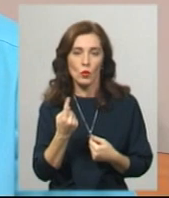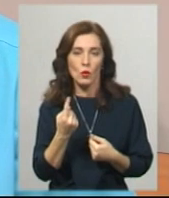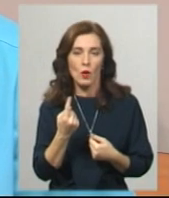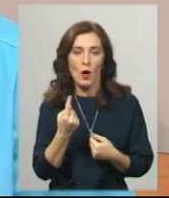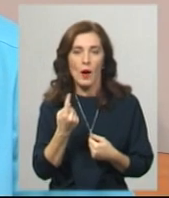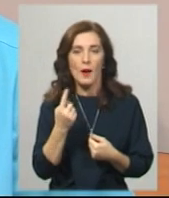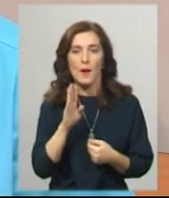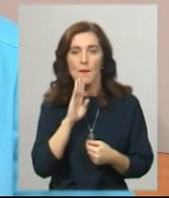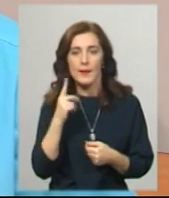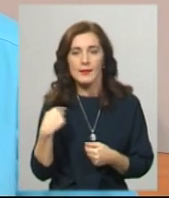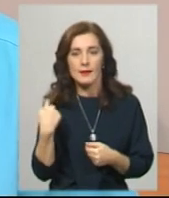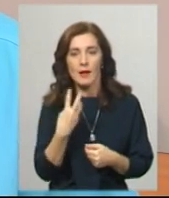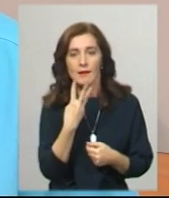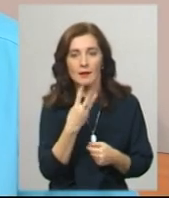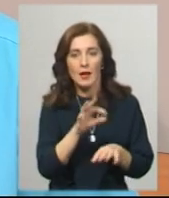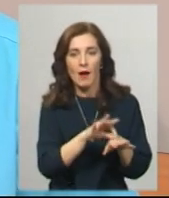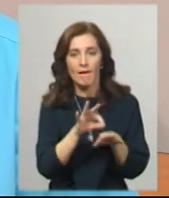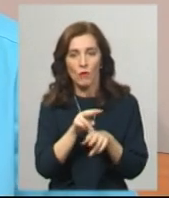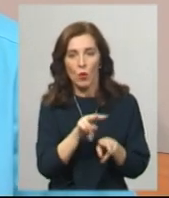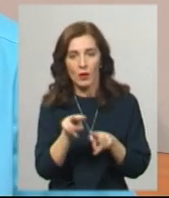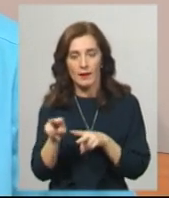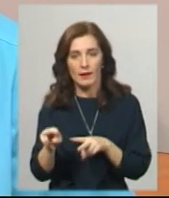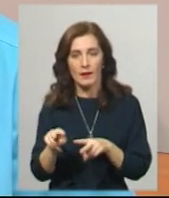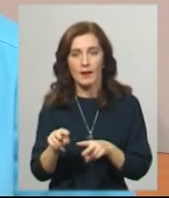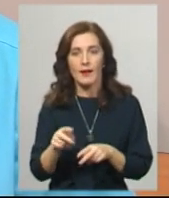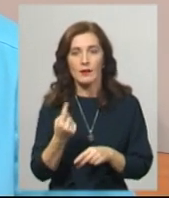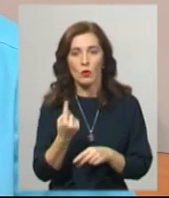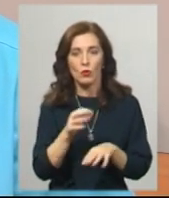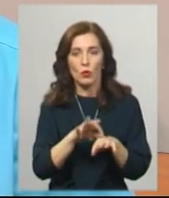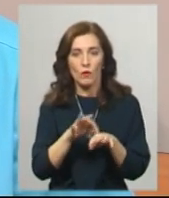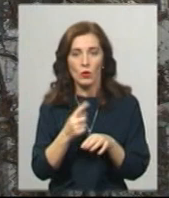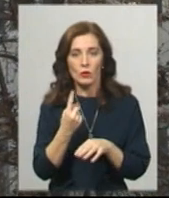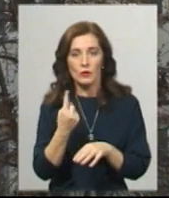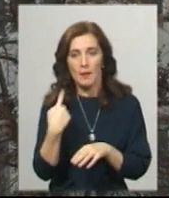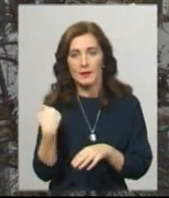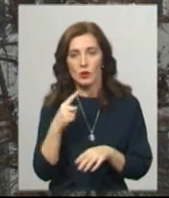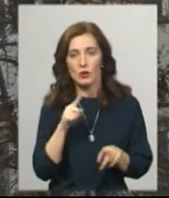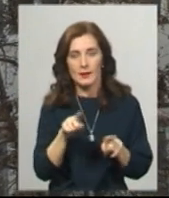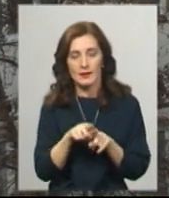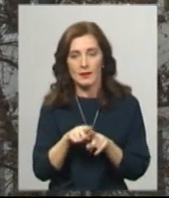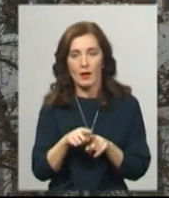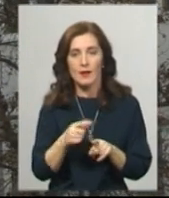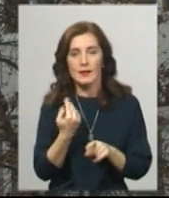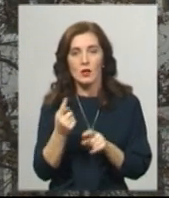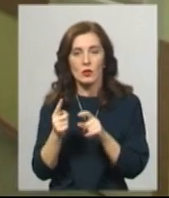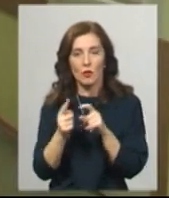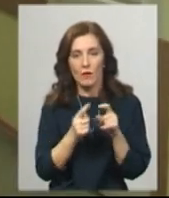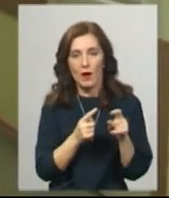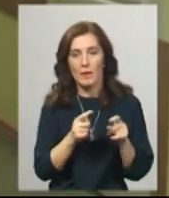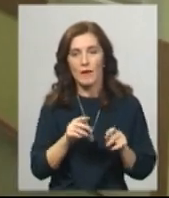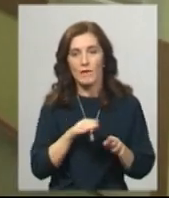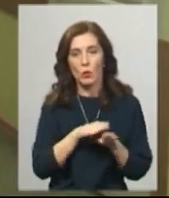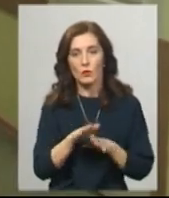одна медсестра на 3 хворих, у світі на 1 хворого одна медична сестра. За словами тимчасово виконуючого обов'язки